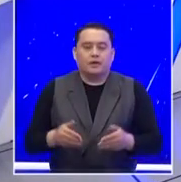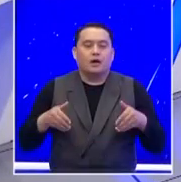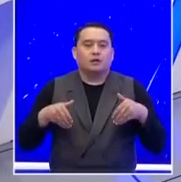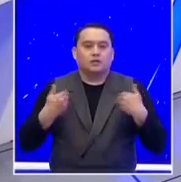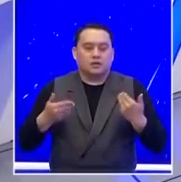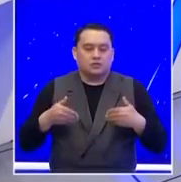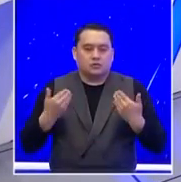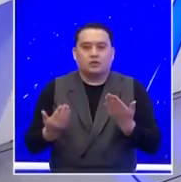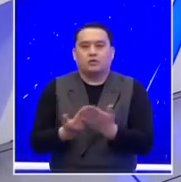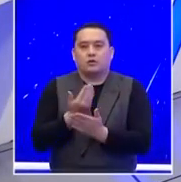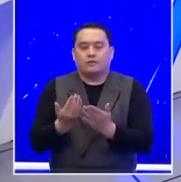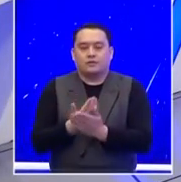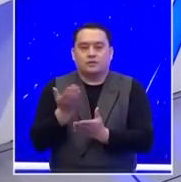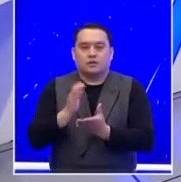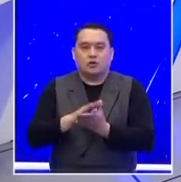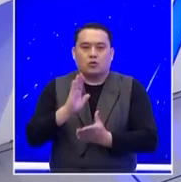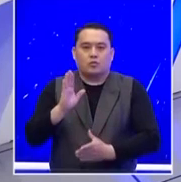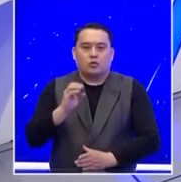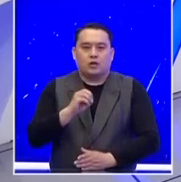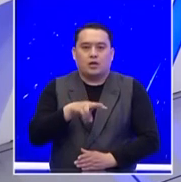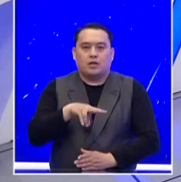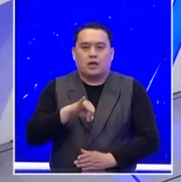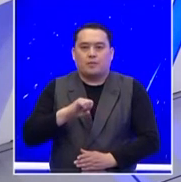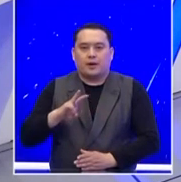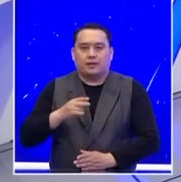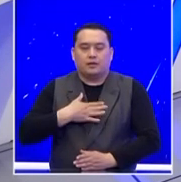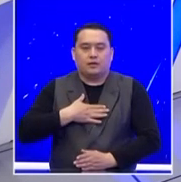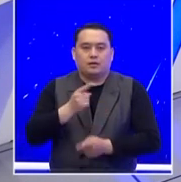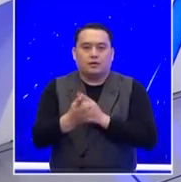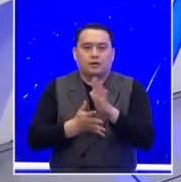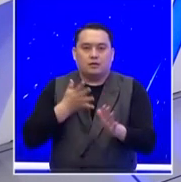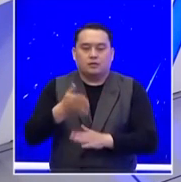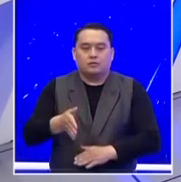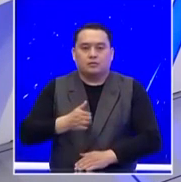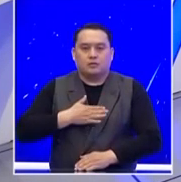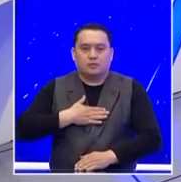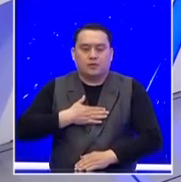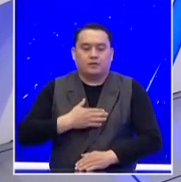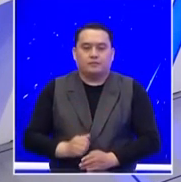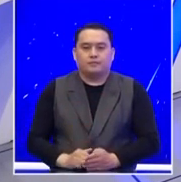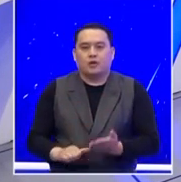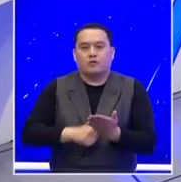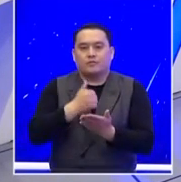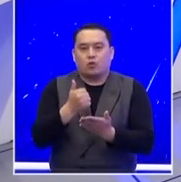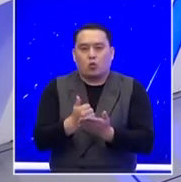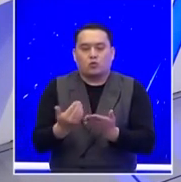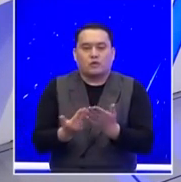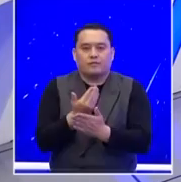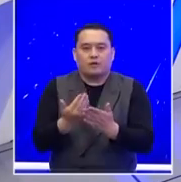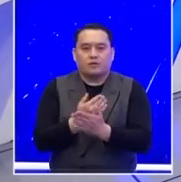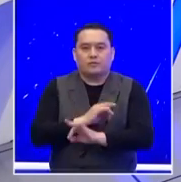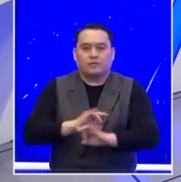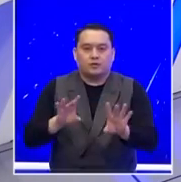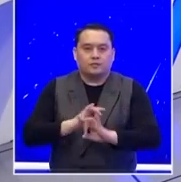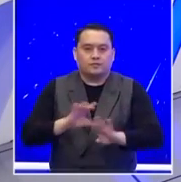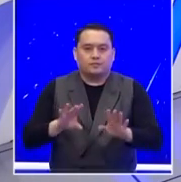Здравствуйте, время новостей на телеканале ЖТСУ. В студии Еламан Раимбеков и сурдоперевод обеспечивает Марат Жумабеков. И в начале выпуска коротко о